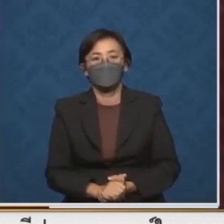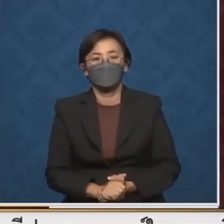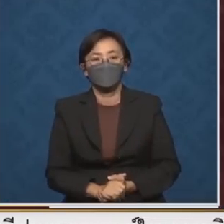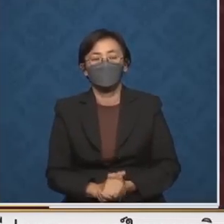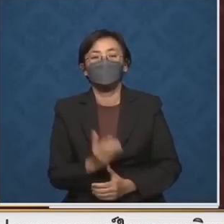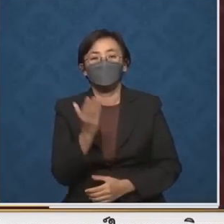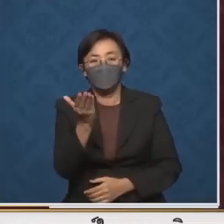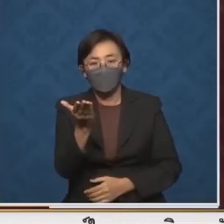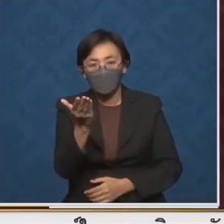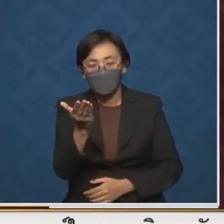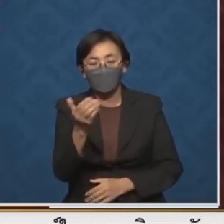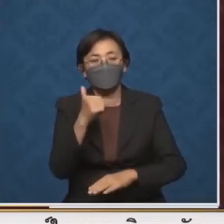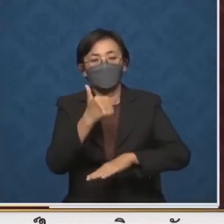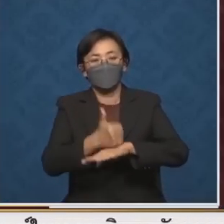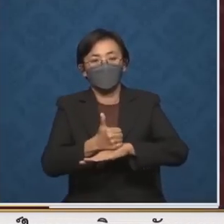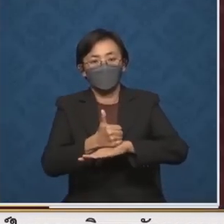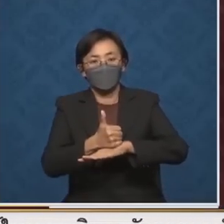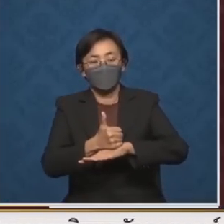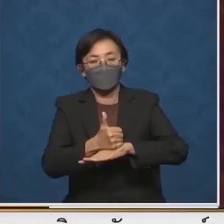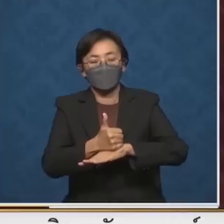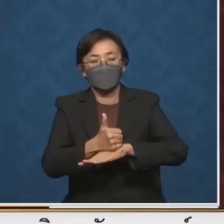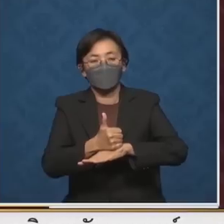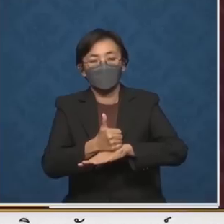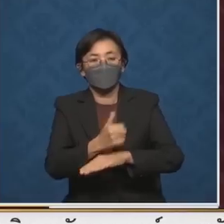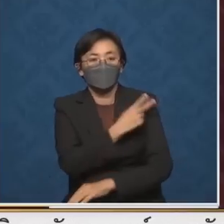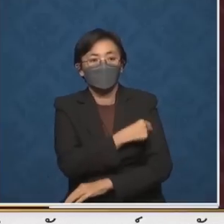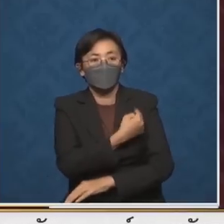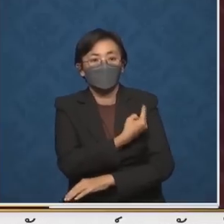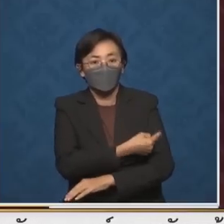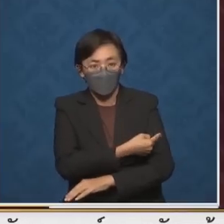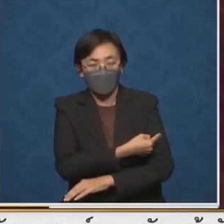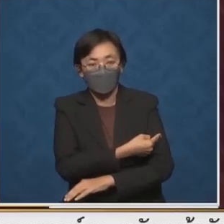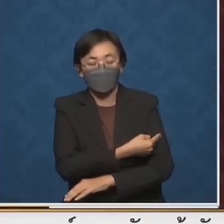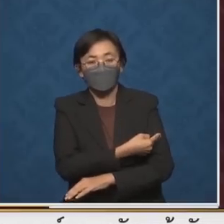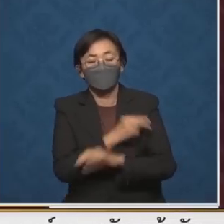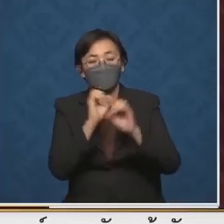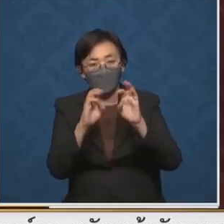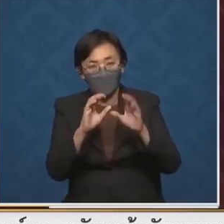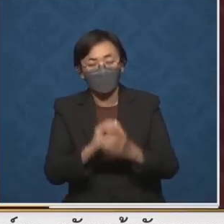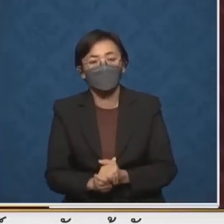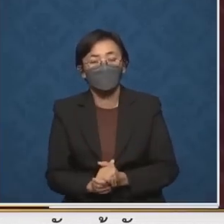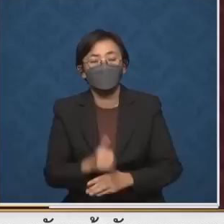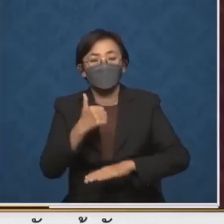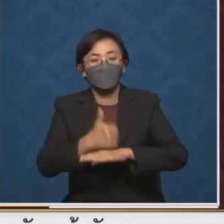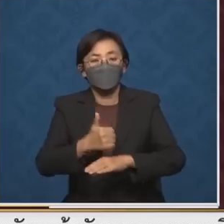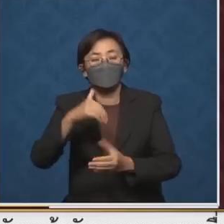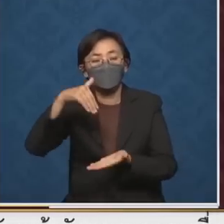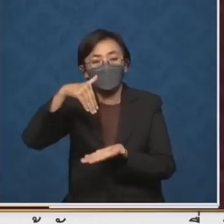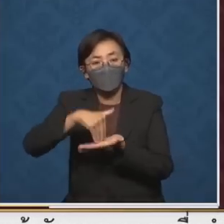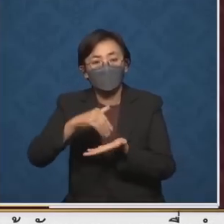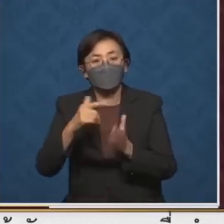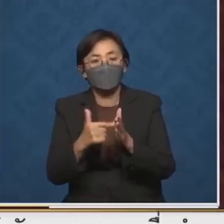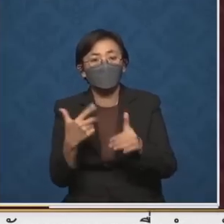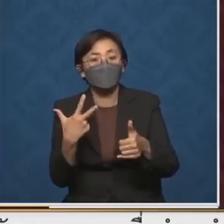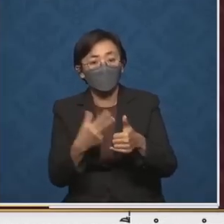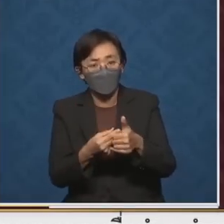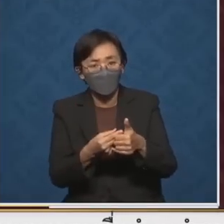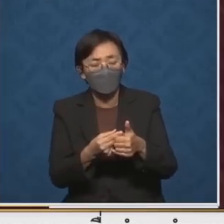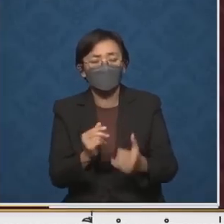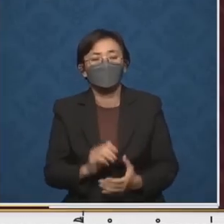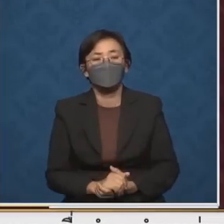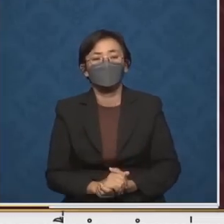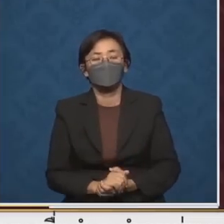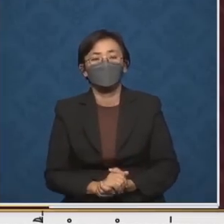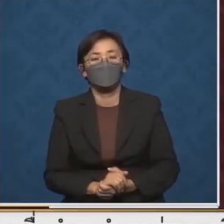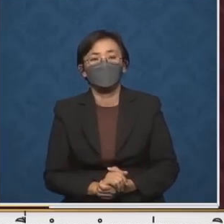ท่านเป็นผู้อำนวยการ เป็นอาจารยแพทยนะครั เป็นผู้อำนการสูญวัคซีนแ่งชาติ คำถามคือ